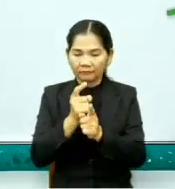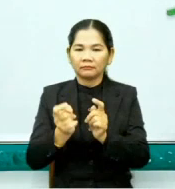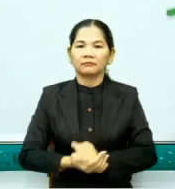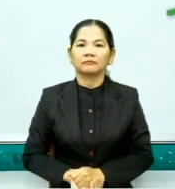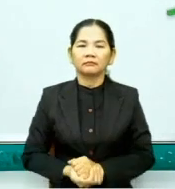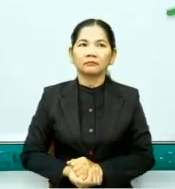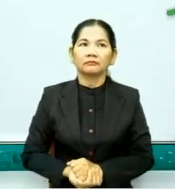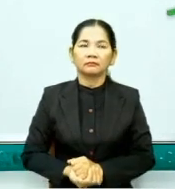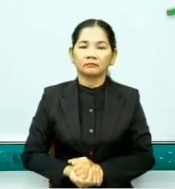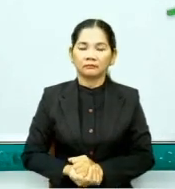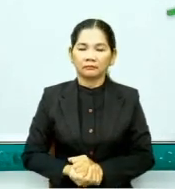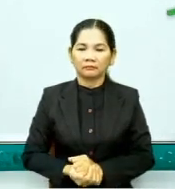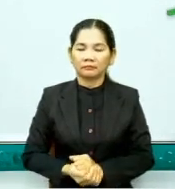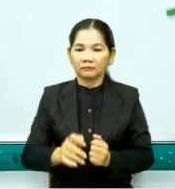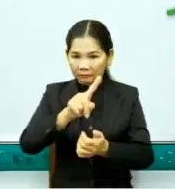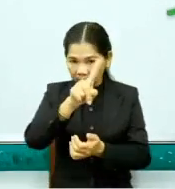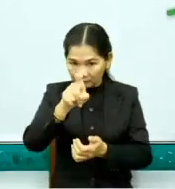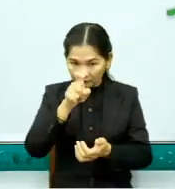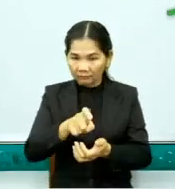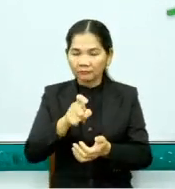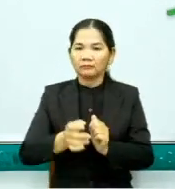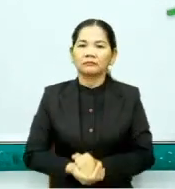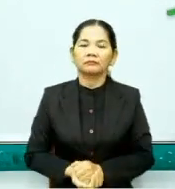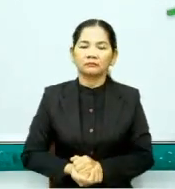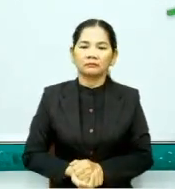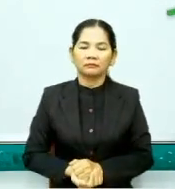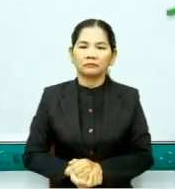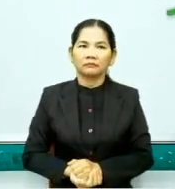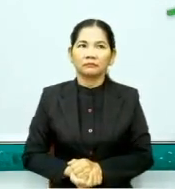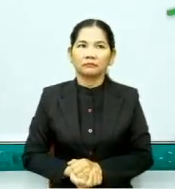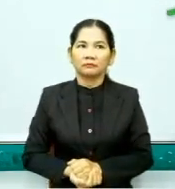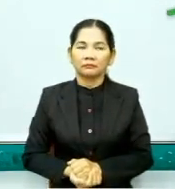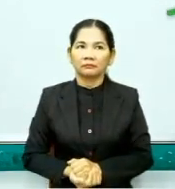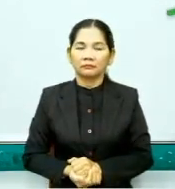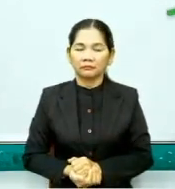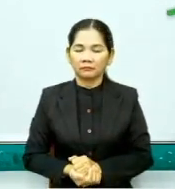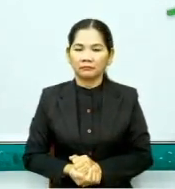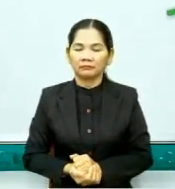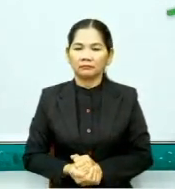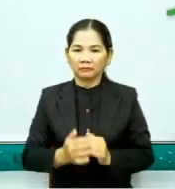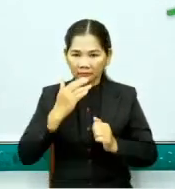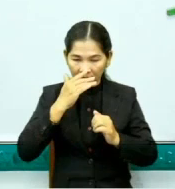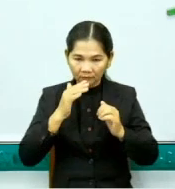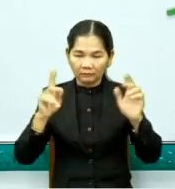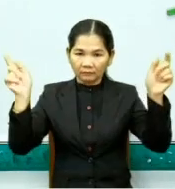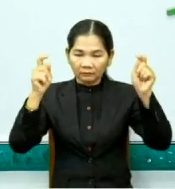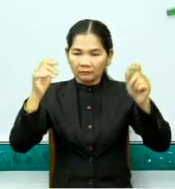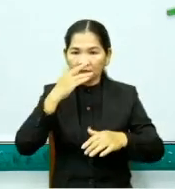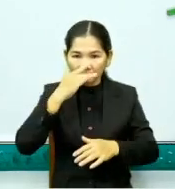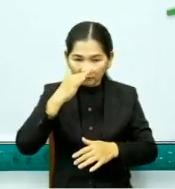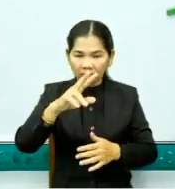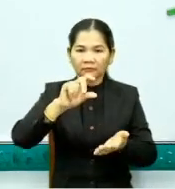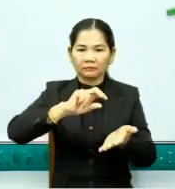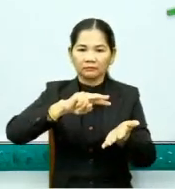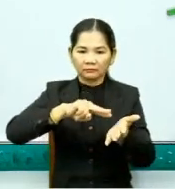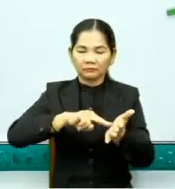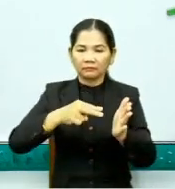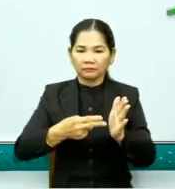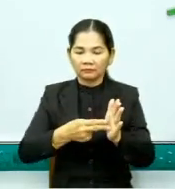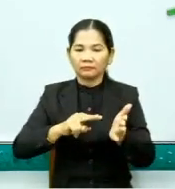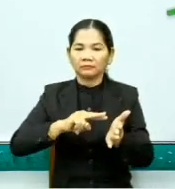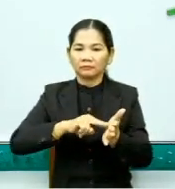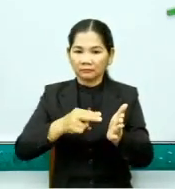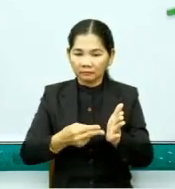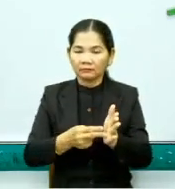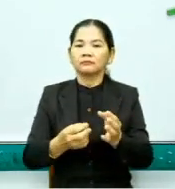nè chà chẳng con sạp xung nua bằng tờ tiết nè con ta bấm sạ mật phát đáo lơ á tờ này xong